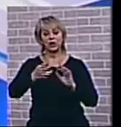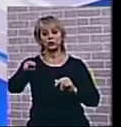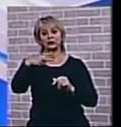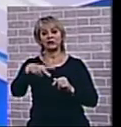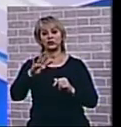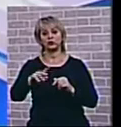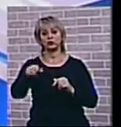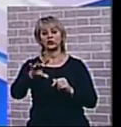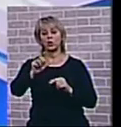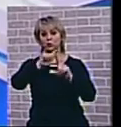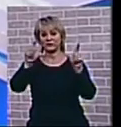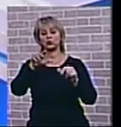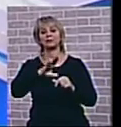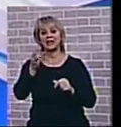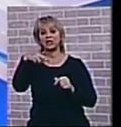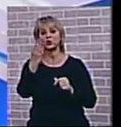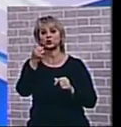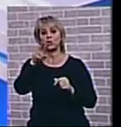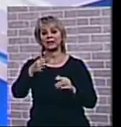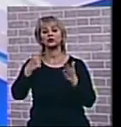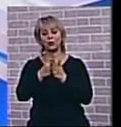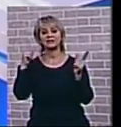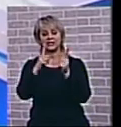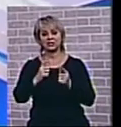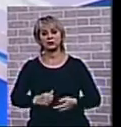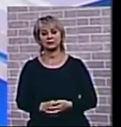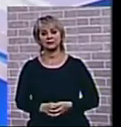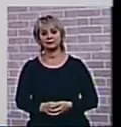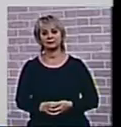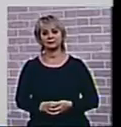сайте don24.ru. В студии была Дарья Шулик. До встречи.